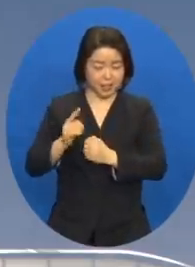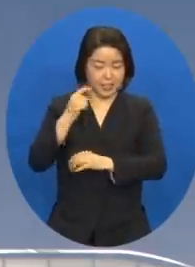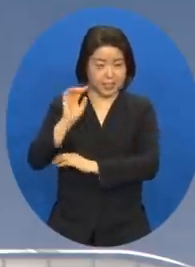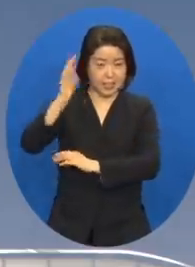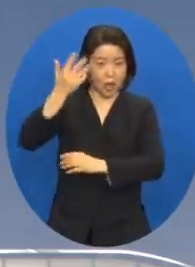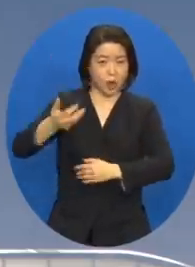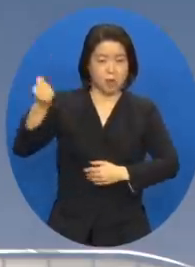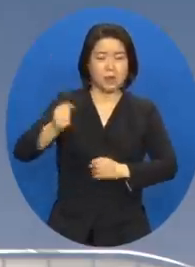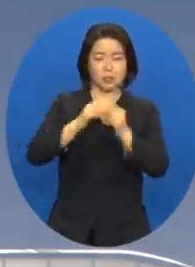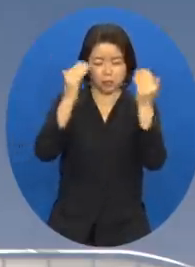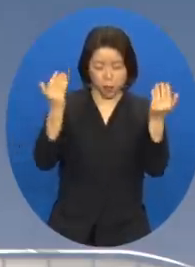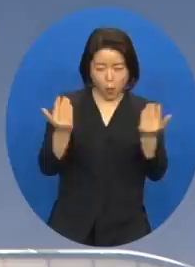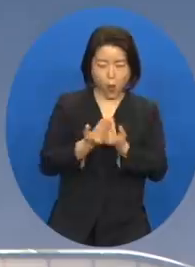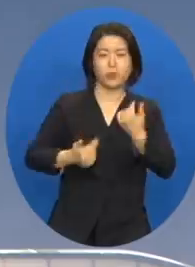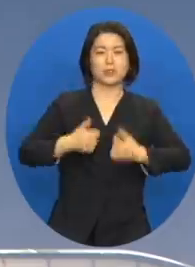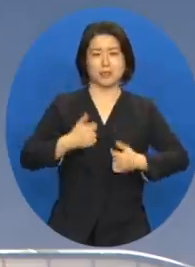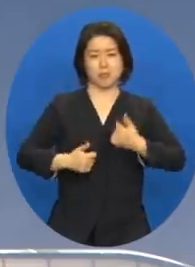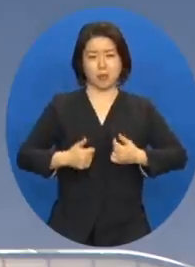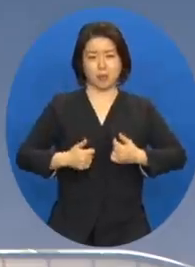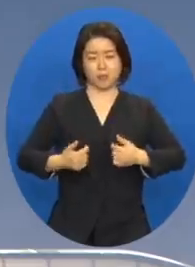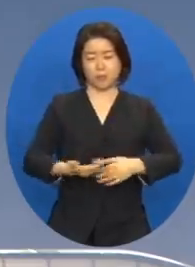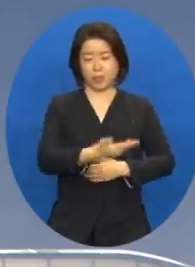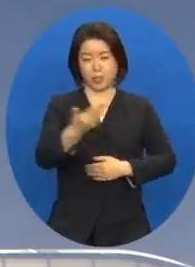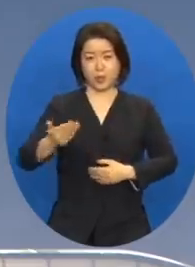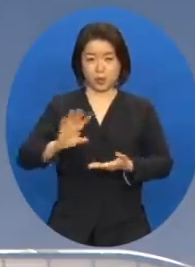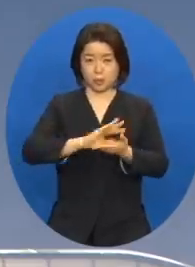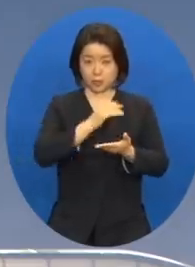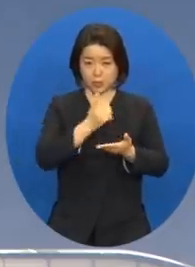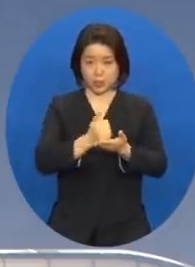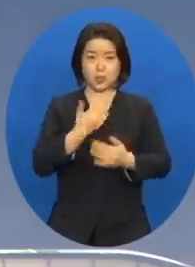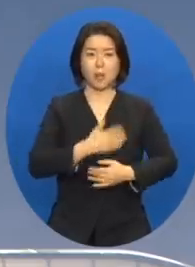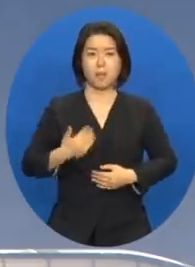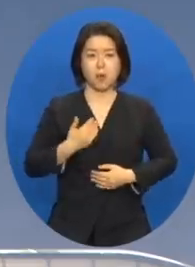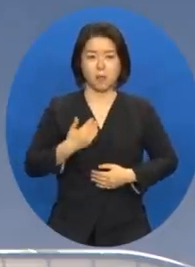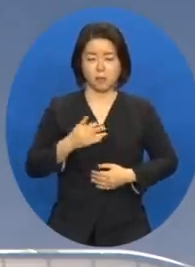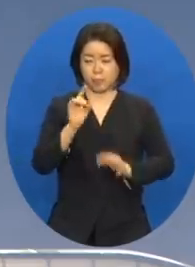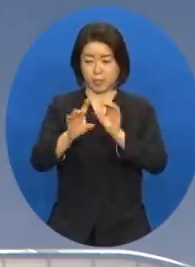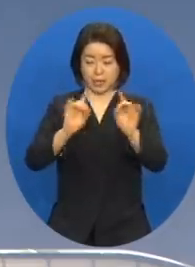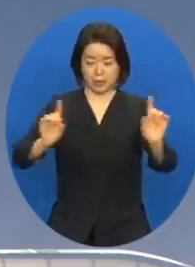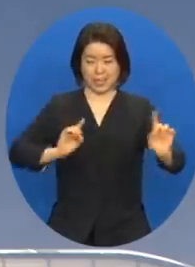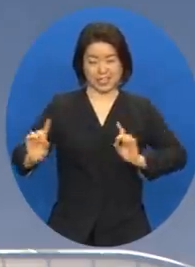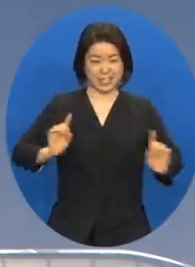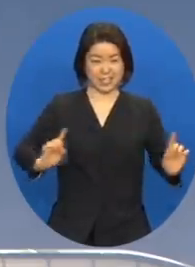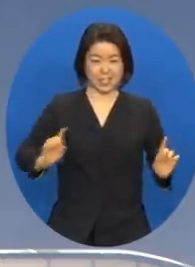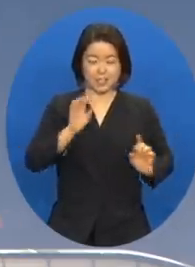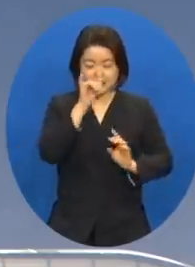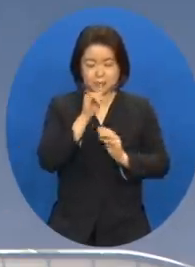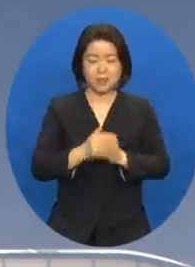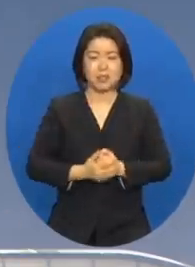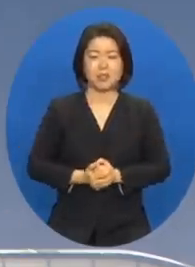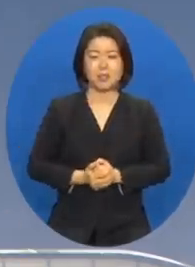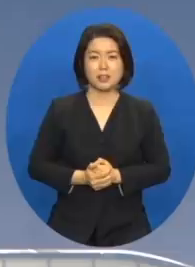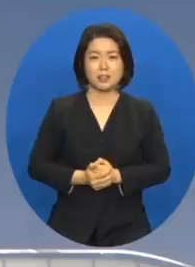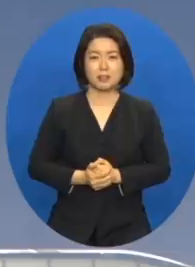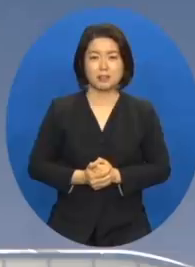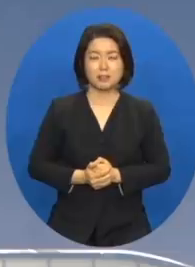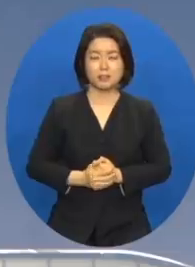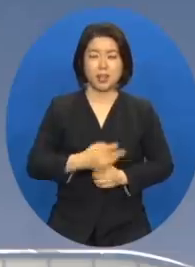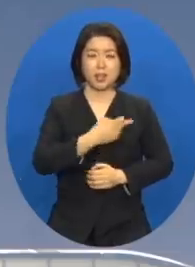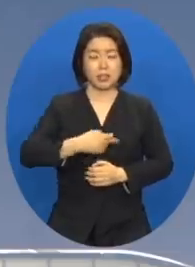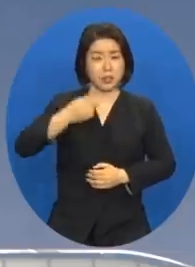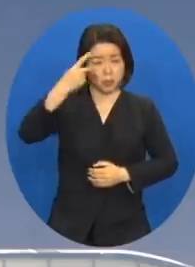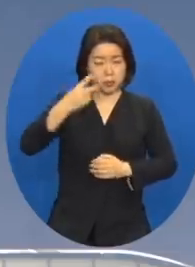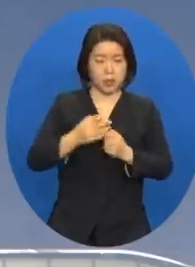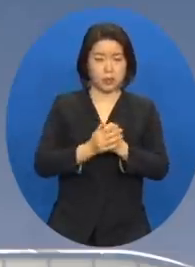함께 기뻐합니다. 여러분은 그리스도의 몸이요 따로따로는 지체들입니다. 사도 바울이 고린도